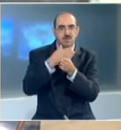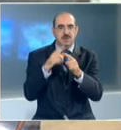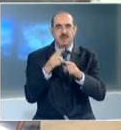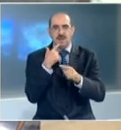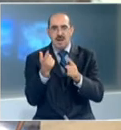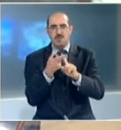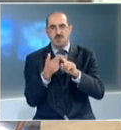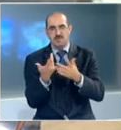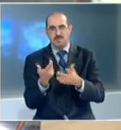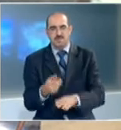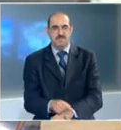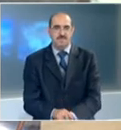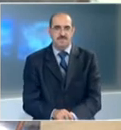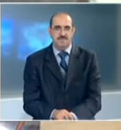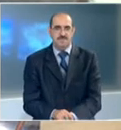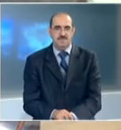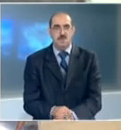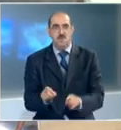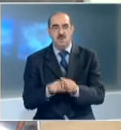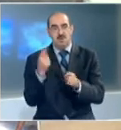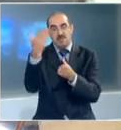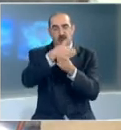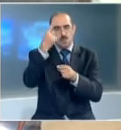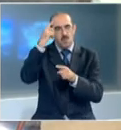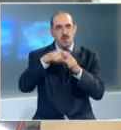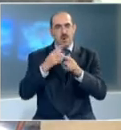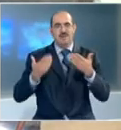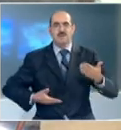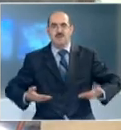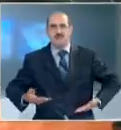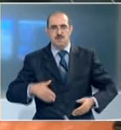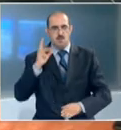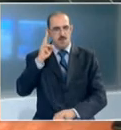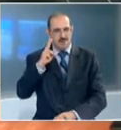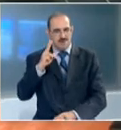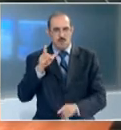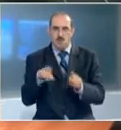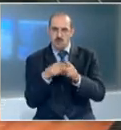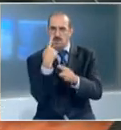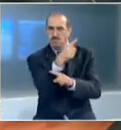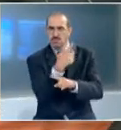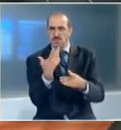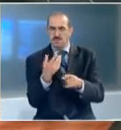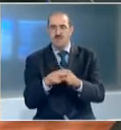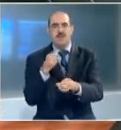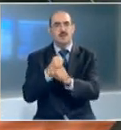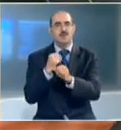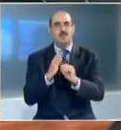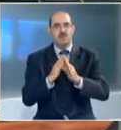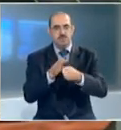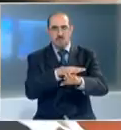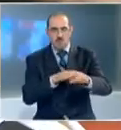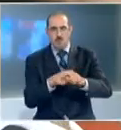ومجالات تدخلاتها في مجال الدفاع الوطني والخدمة العمومية. تبيان مهام القوات البحرية